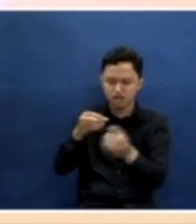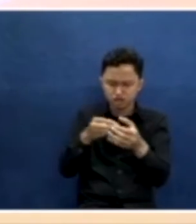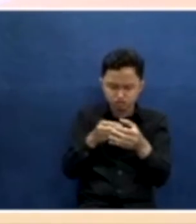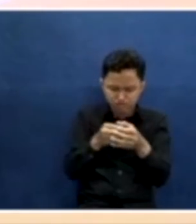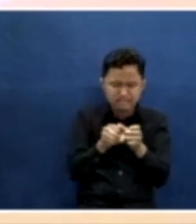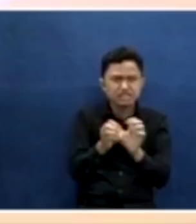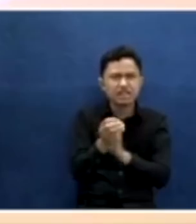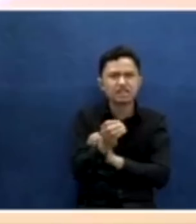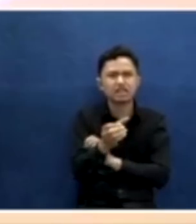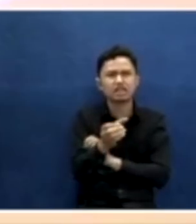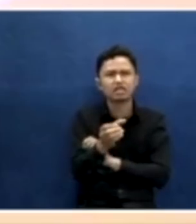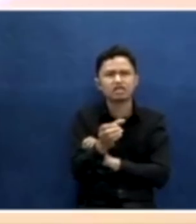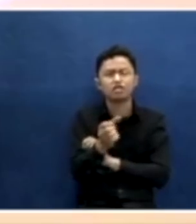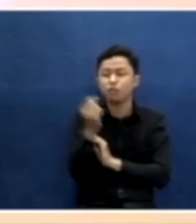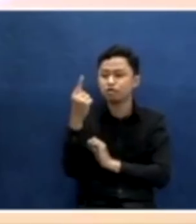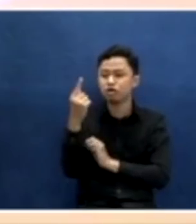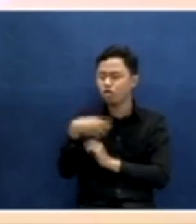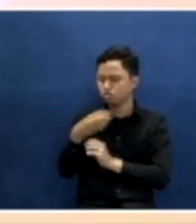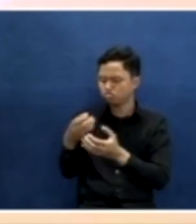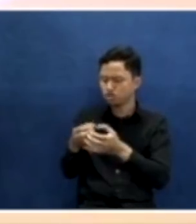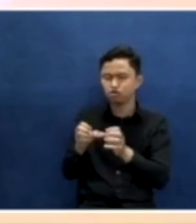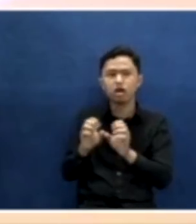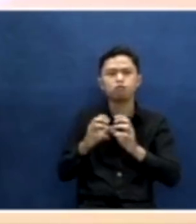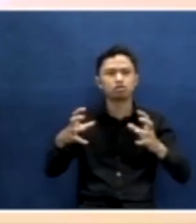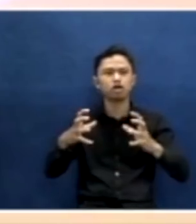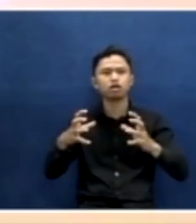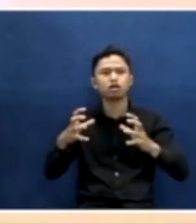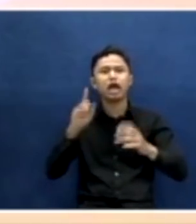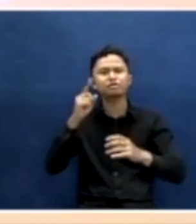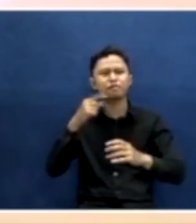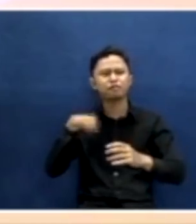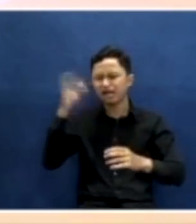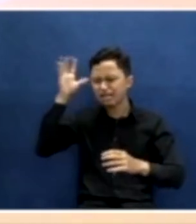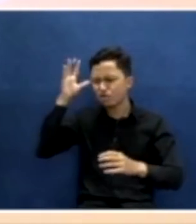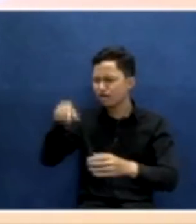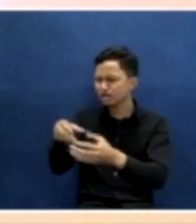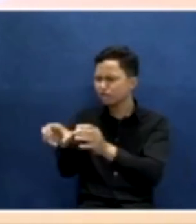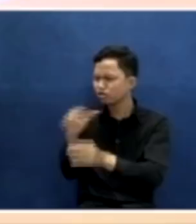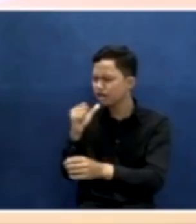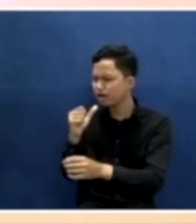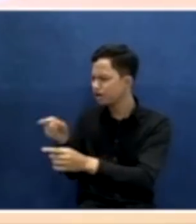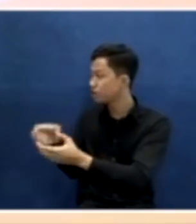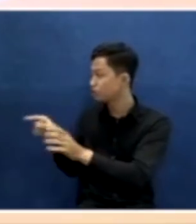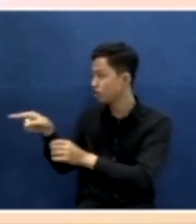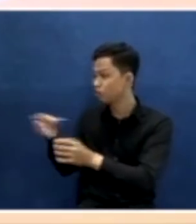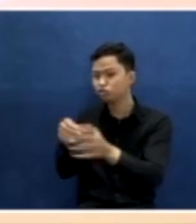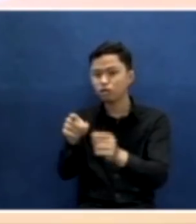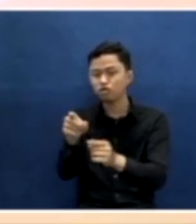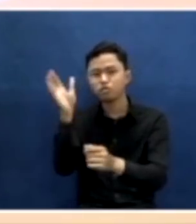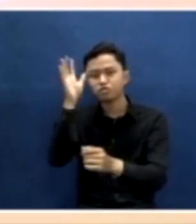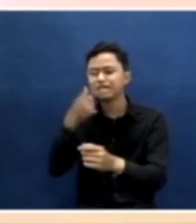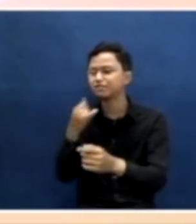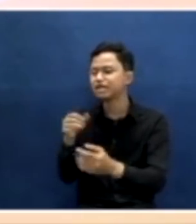kecil pulang-pulang membawa hari dan telur yang lebih besar Karena membedakan telur mereka itu yang mana tidak bisa akhirnya mereka